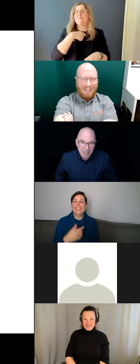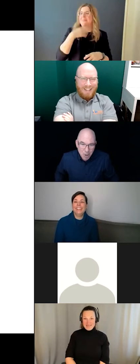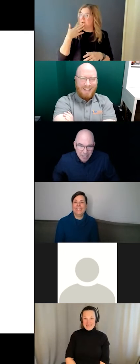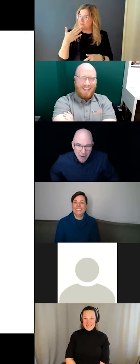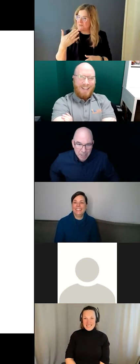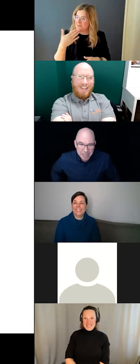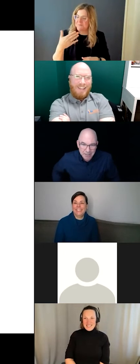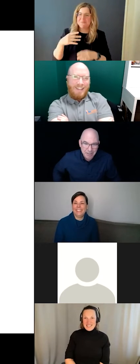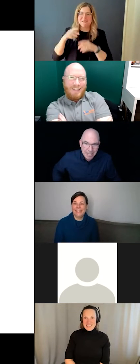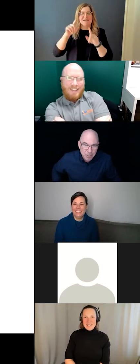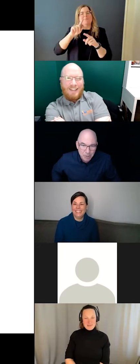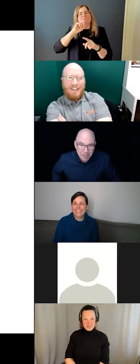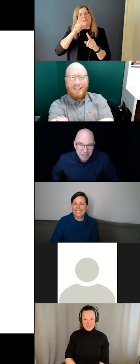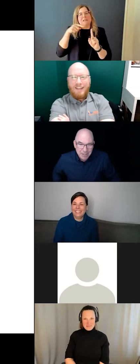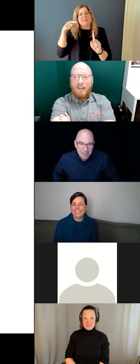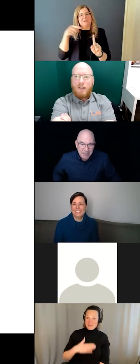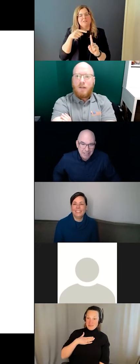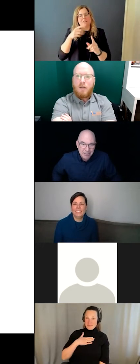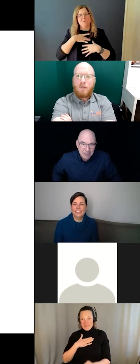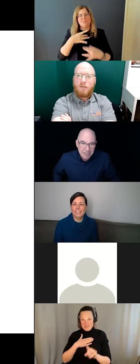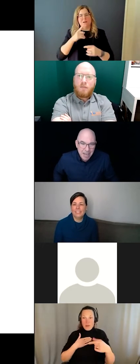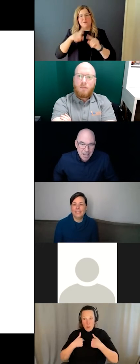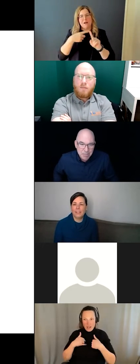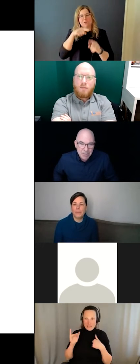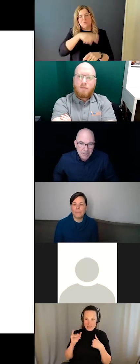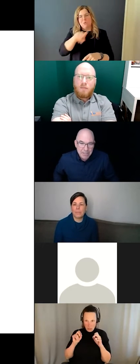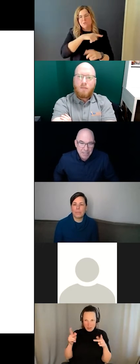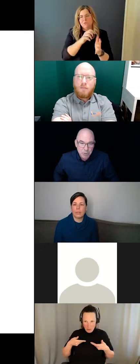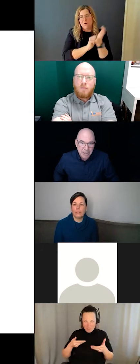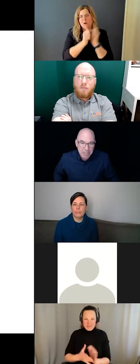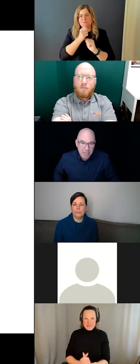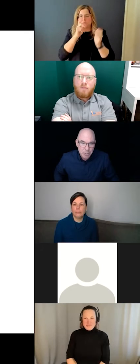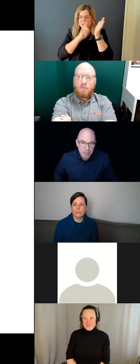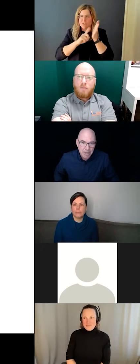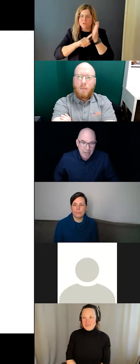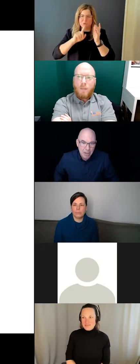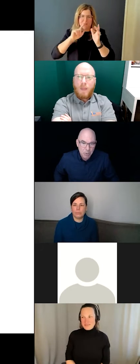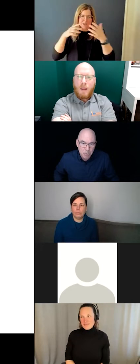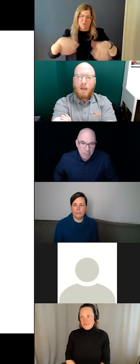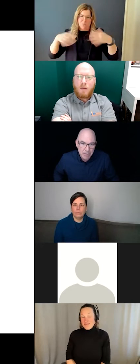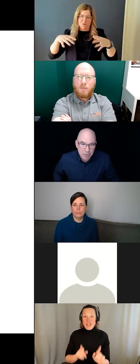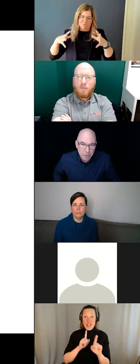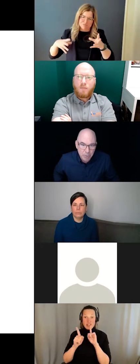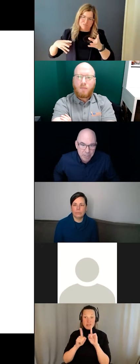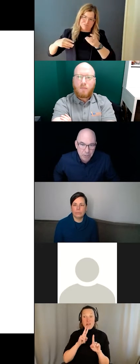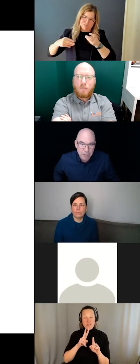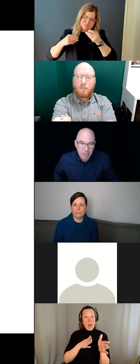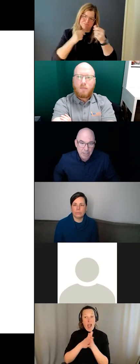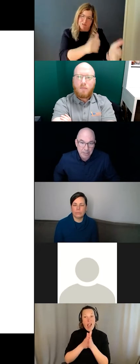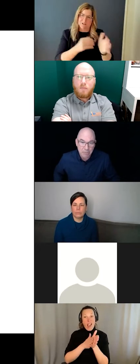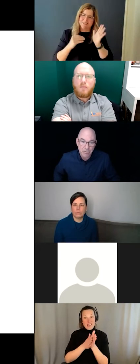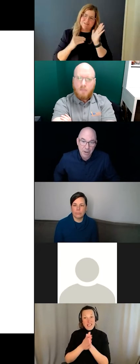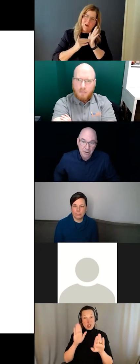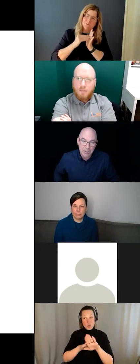Go ahead, Cynthia. No, you go ahead. Vas-y, Cynthia. Okay, I'll go ahead. OK, non, vas-y, j'y vais aller. Non, OK, Cynthia. Bon, It's an interesting discussion. c'est